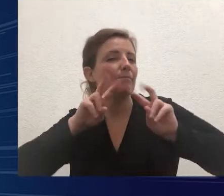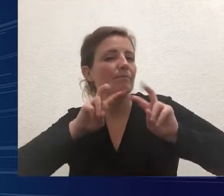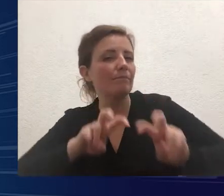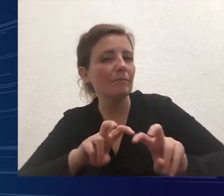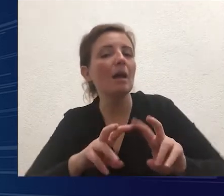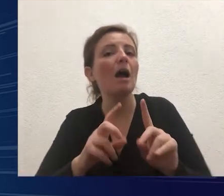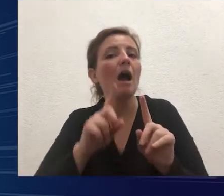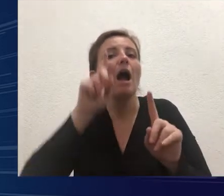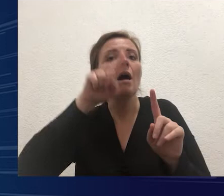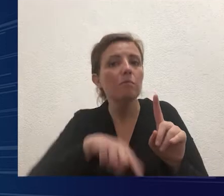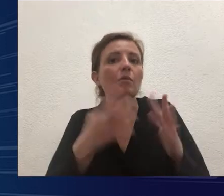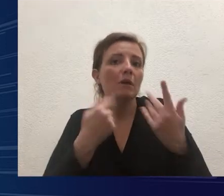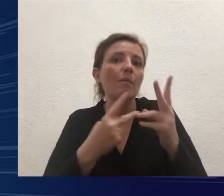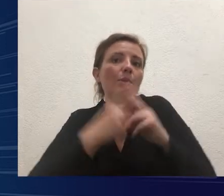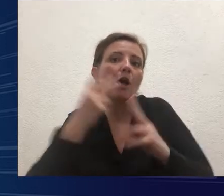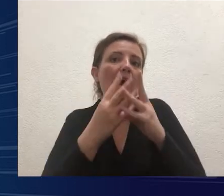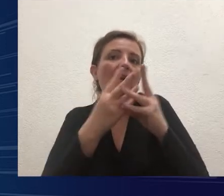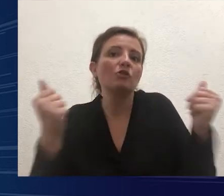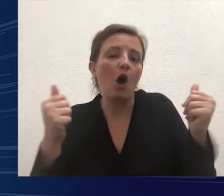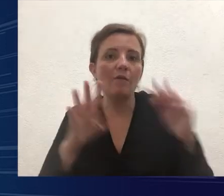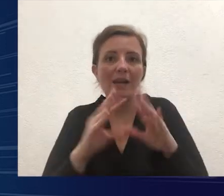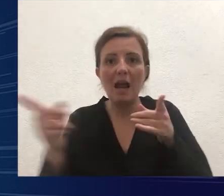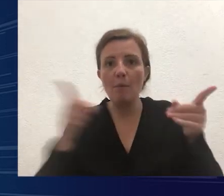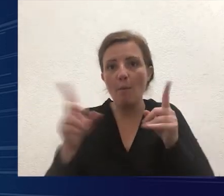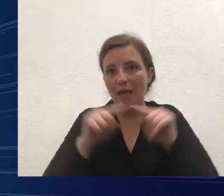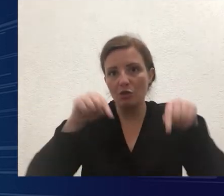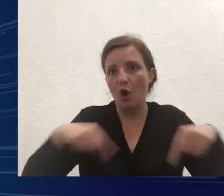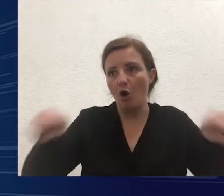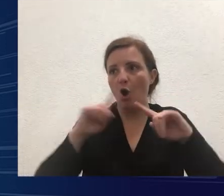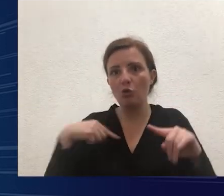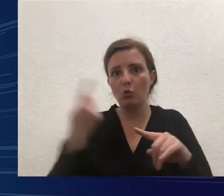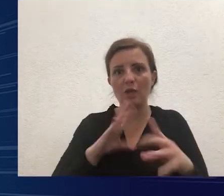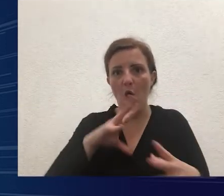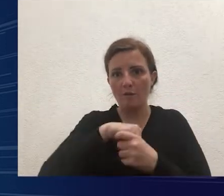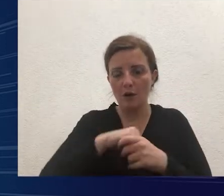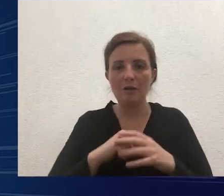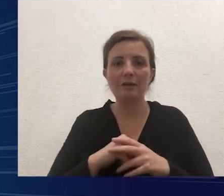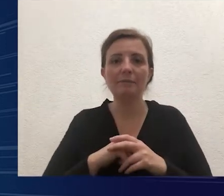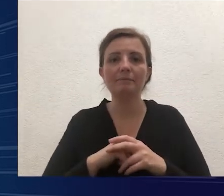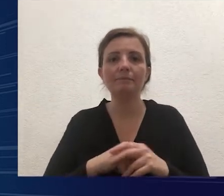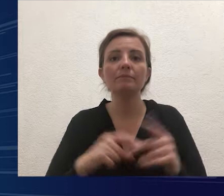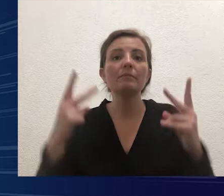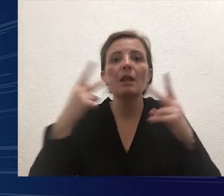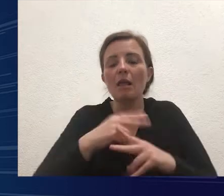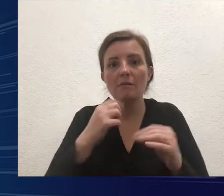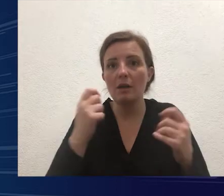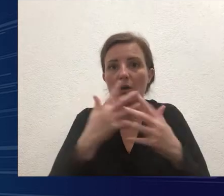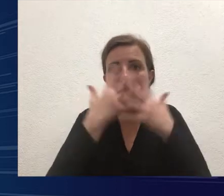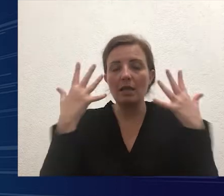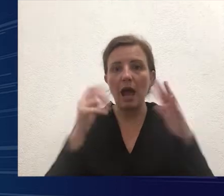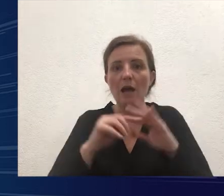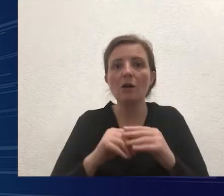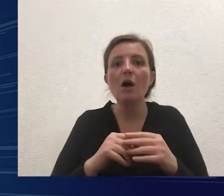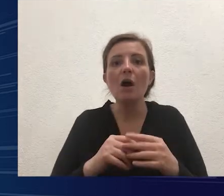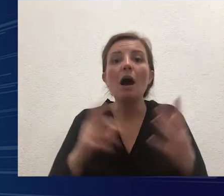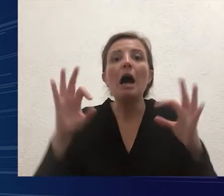analizzare e probabilmente concorrere a risolvere meglio la fase attuale che stiamo vivendo perché non c'è dubbio che